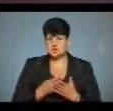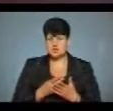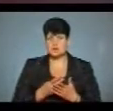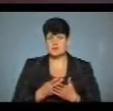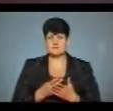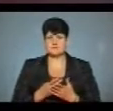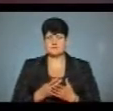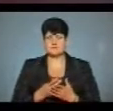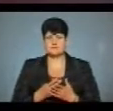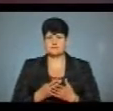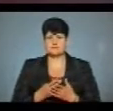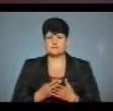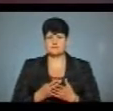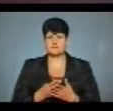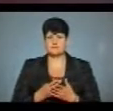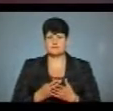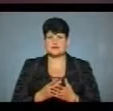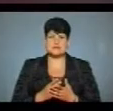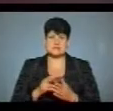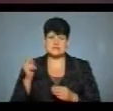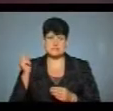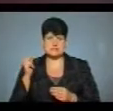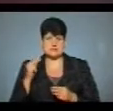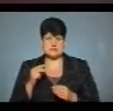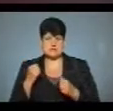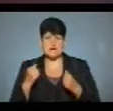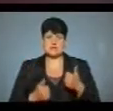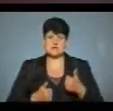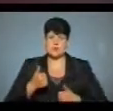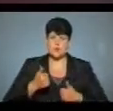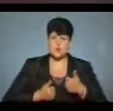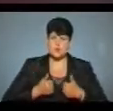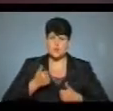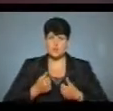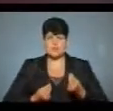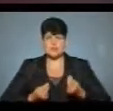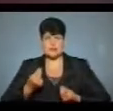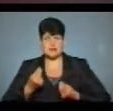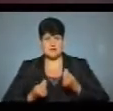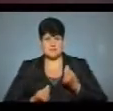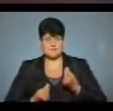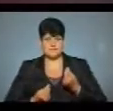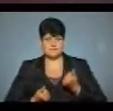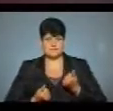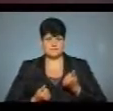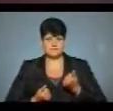собою певні заняття в конкурсах, в іграх,